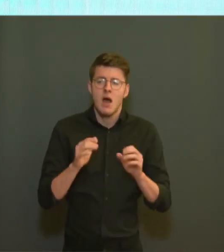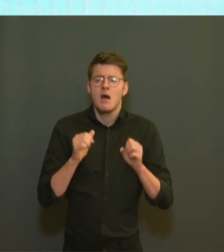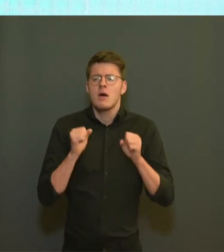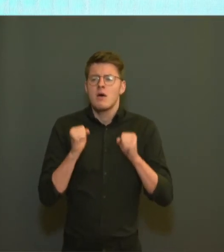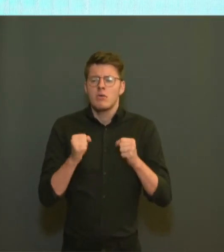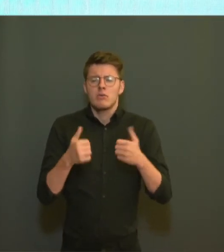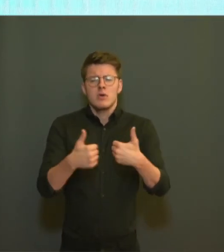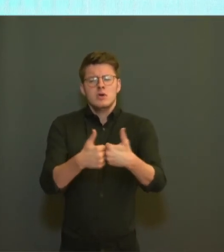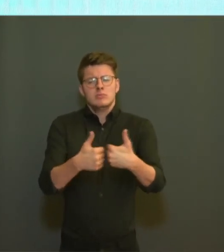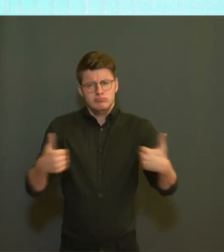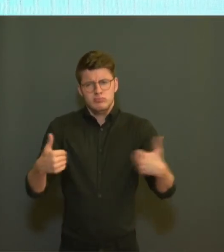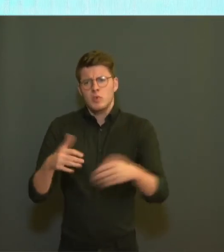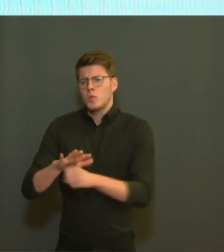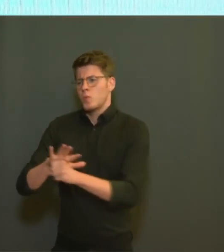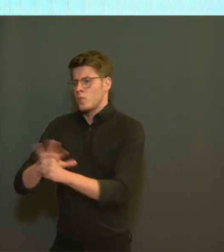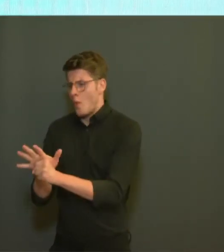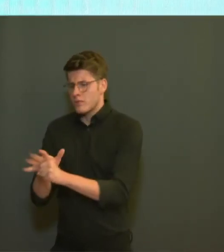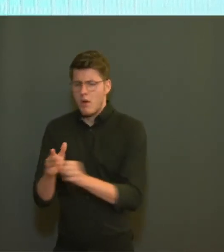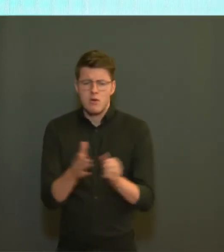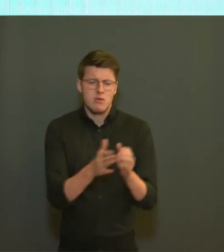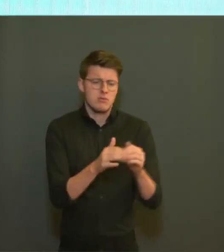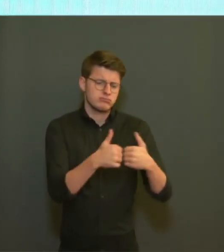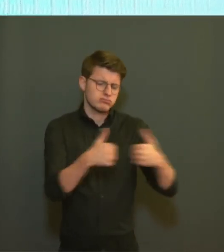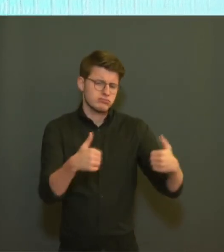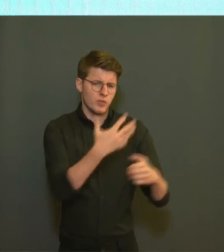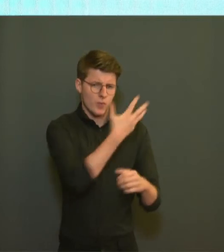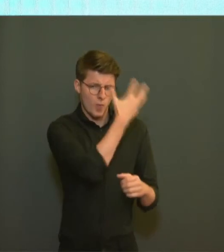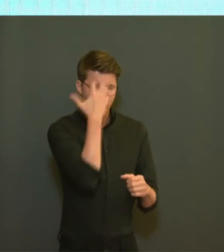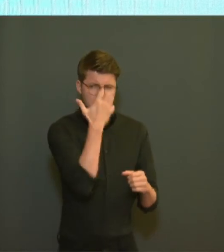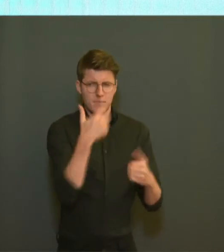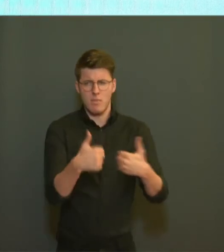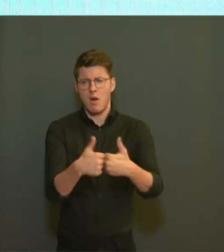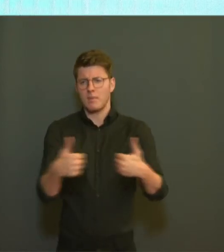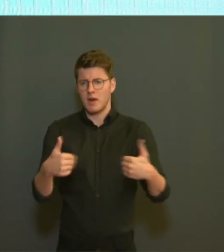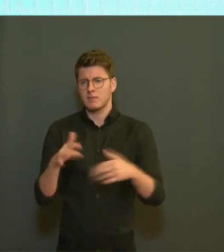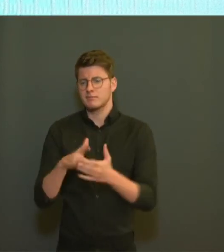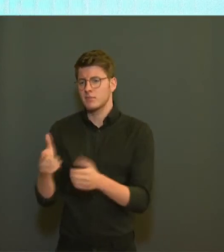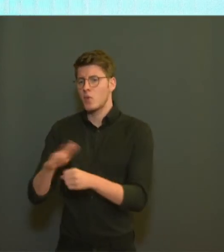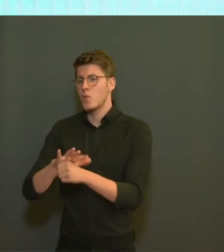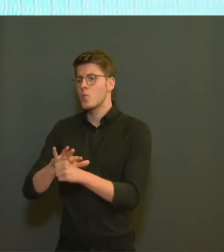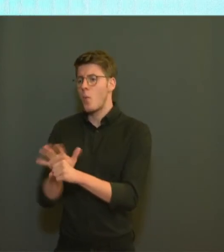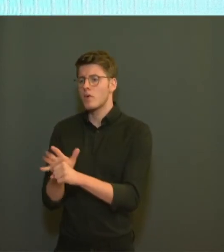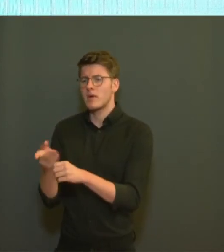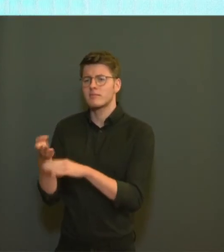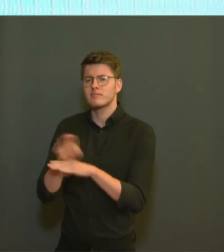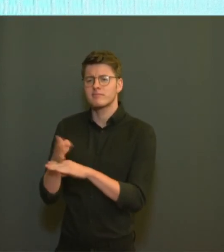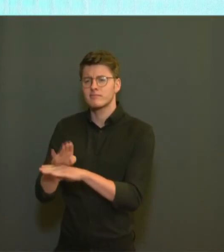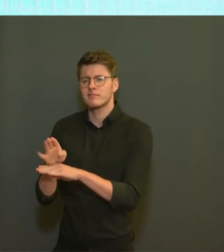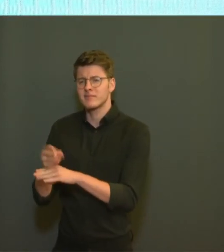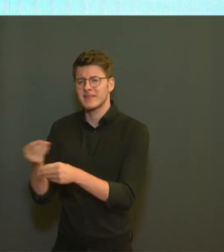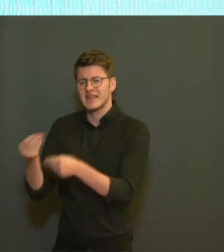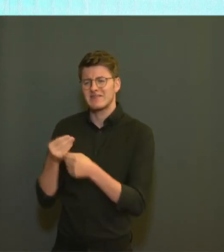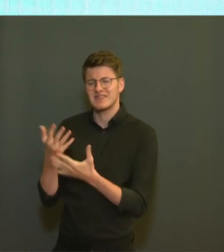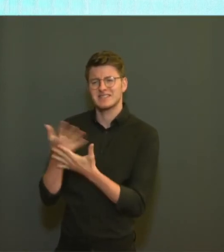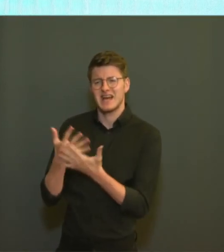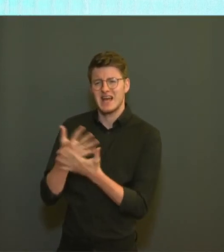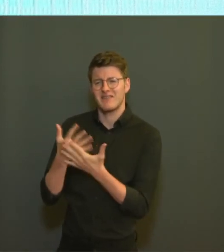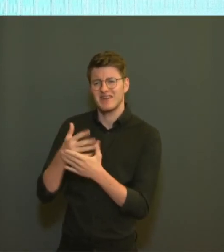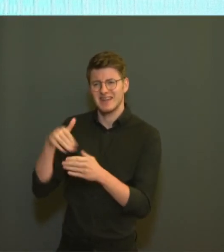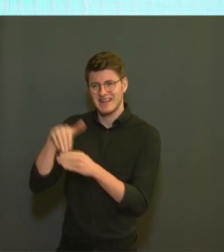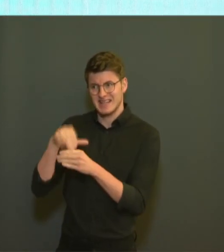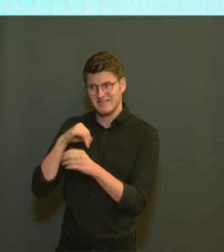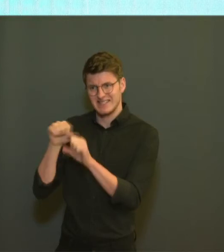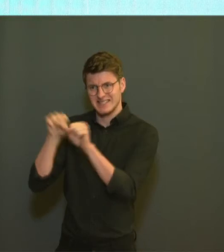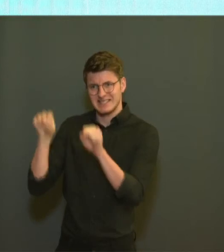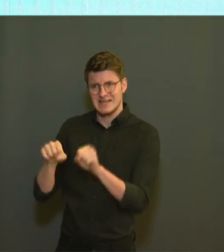met COVID-19 maken, omdat de COVID-19-overlijdens die gerapporteerd worden in ons systeem, daar zit telkens